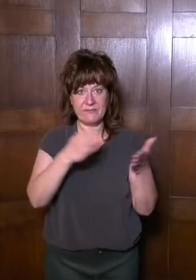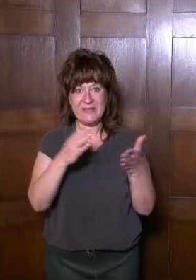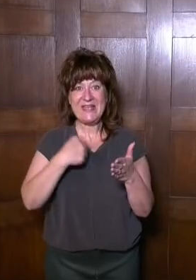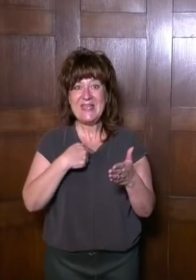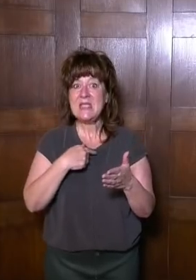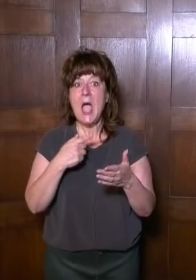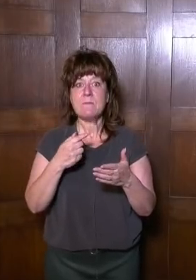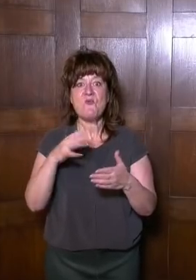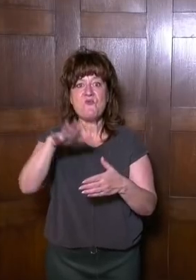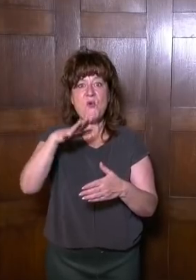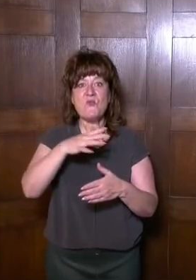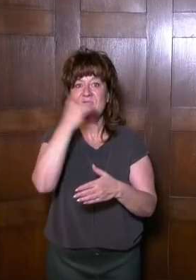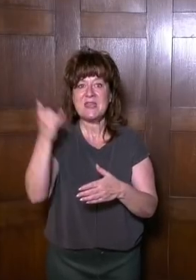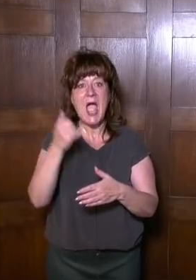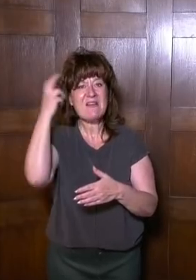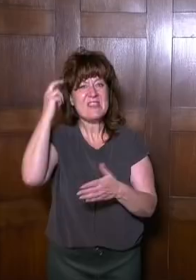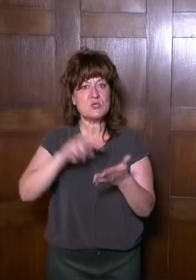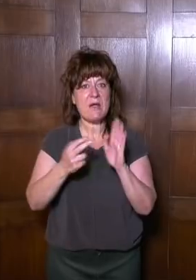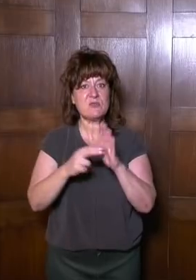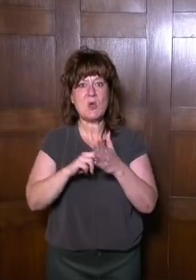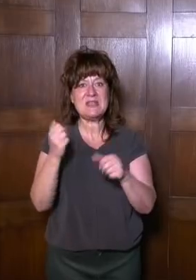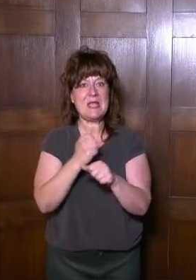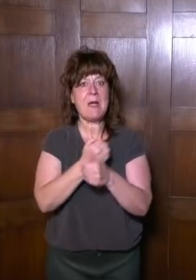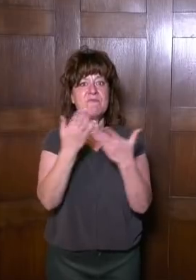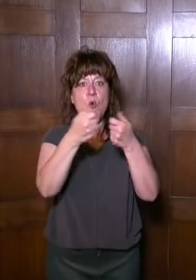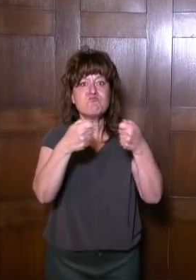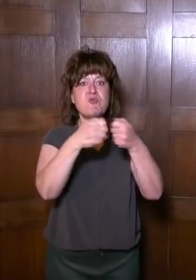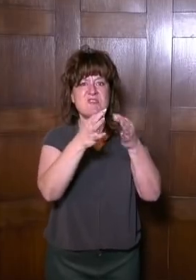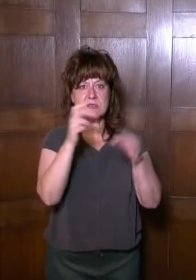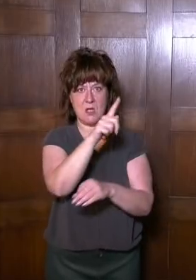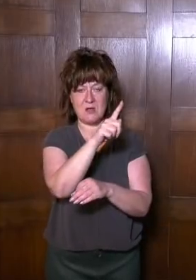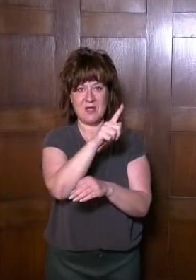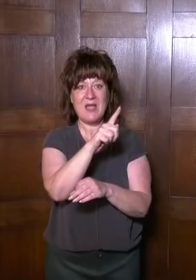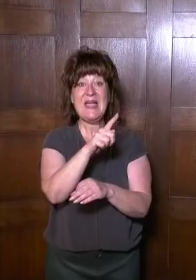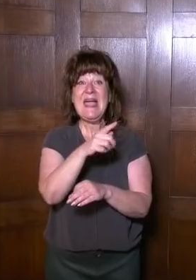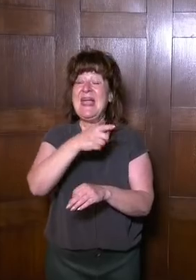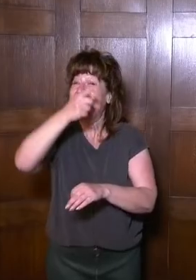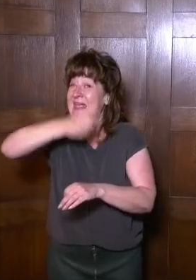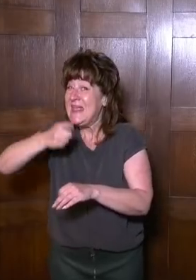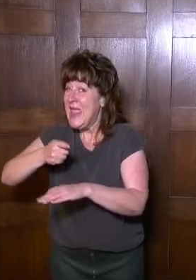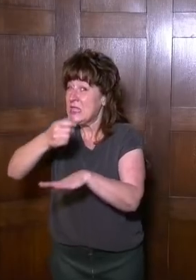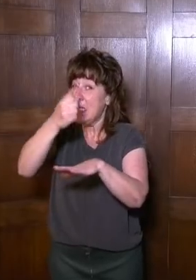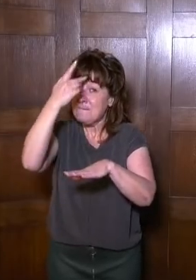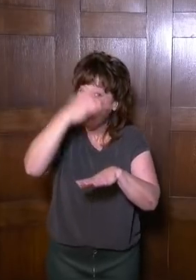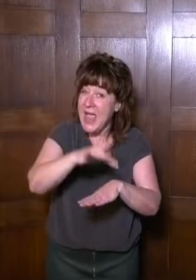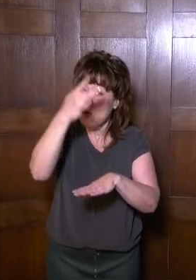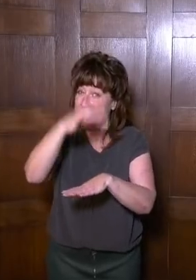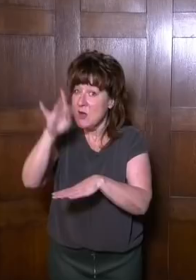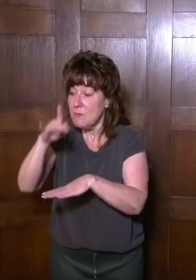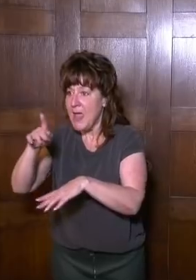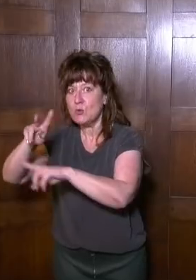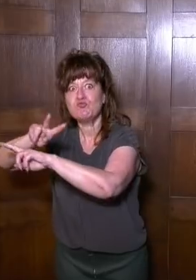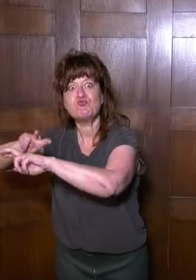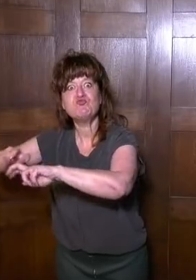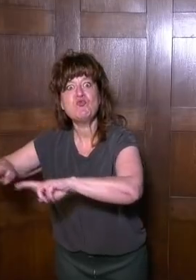Bundestag Wissenschaftspolitik gemacht. Ich sage immer, es gibt für jede Position eine Studie, garantiert. Und wenn nicht, wird sie gleich